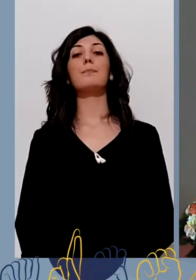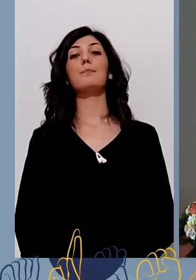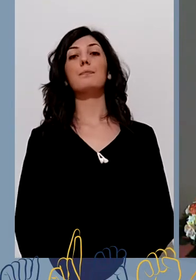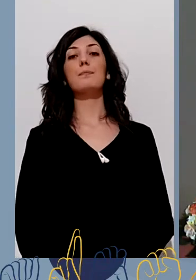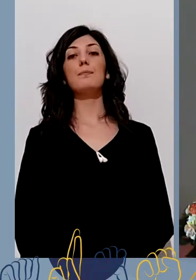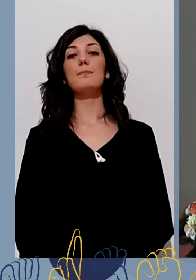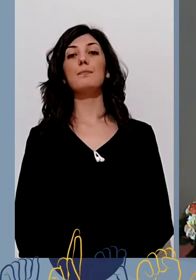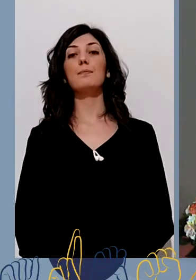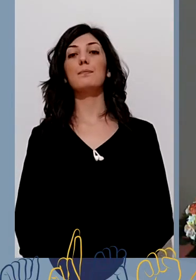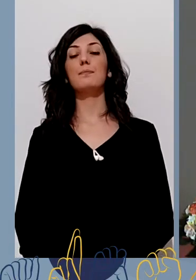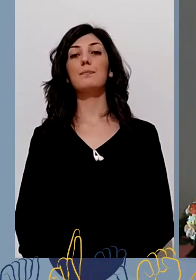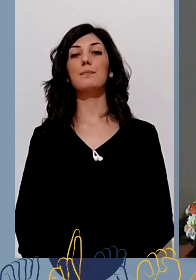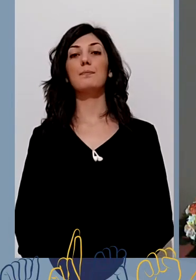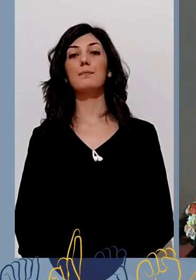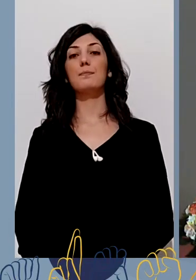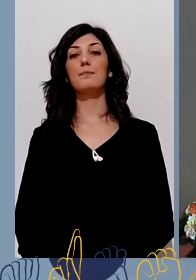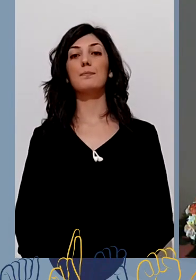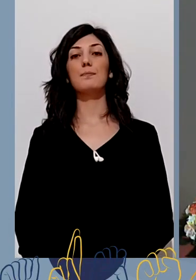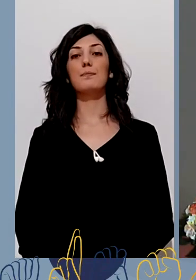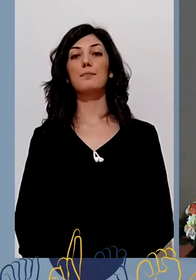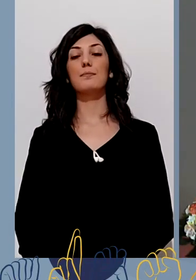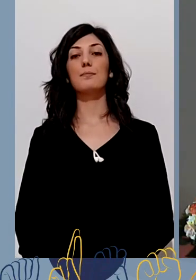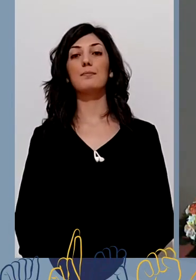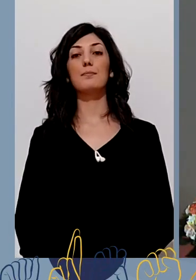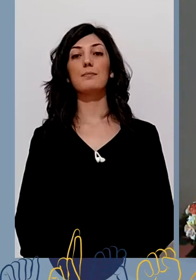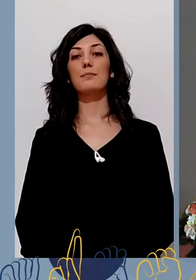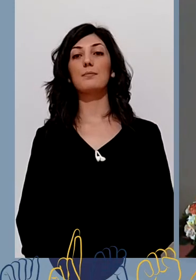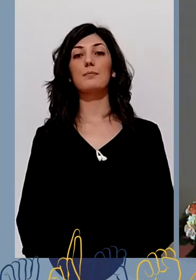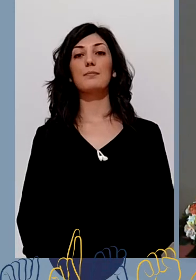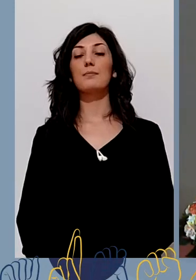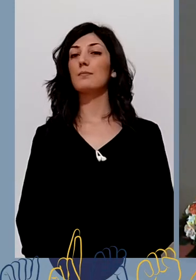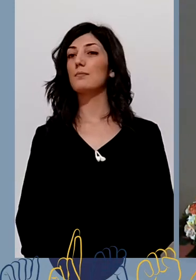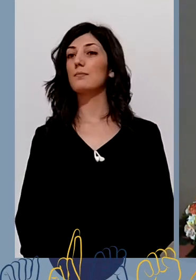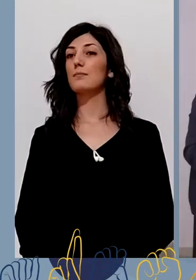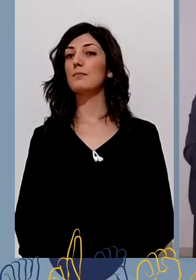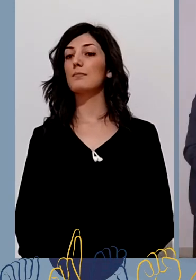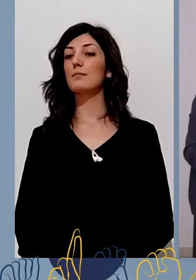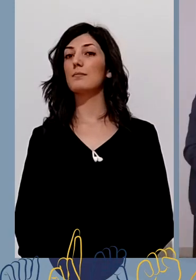Chiaramente con delle difficoltà aggiuntive, certo, perché aver capito tutto quello